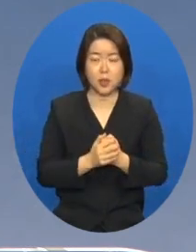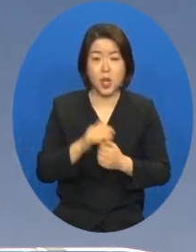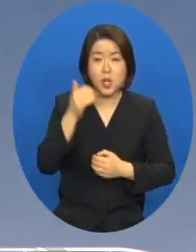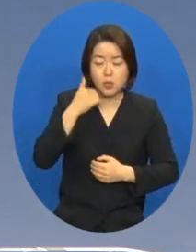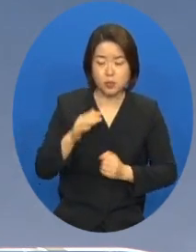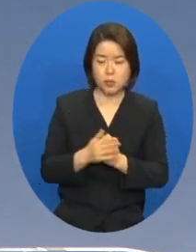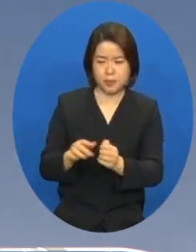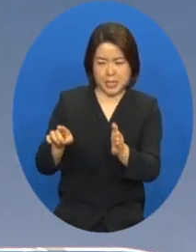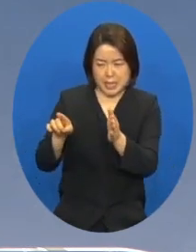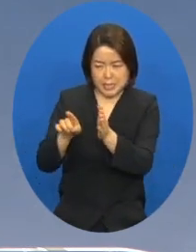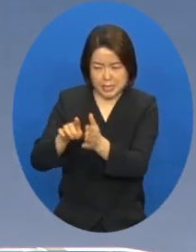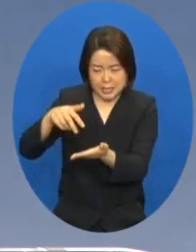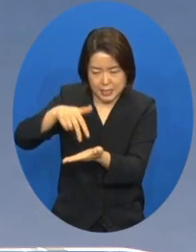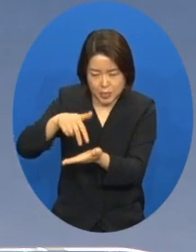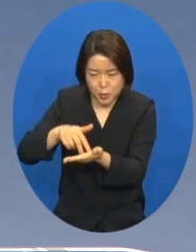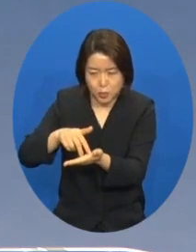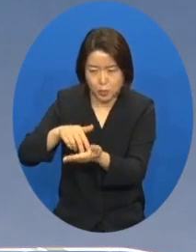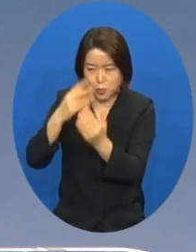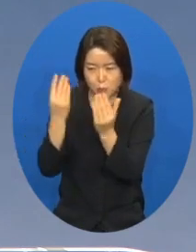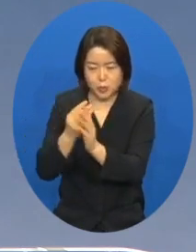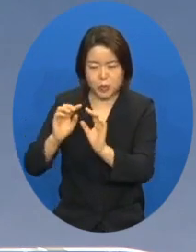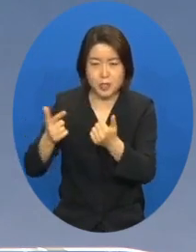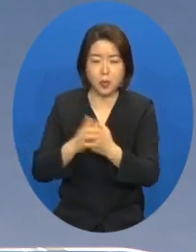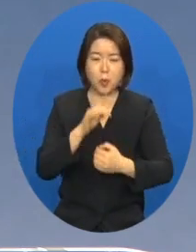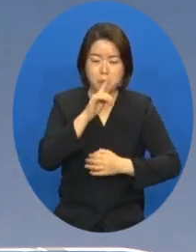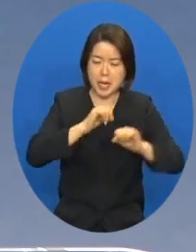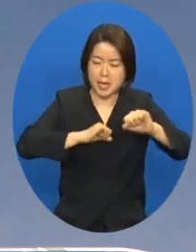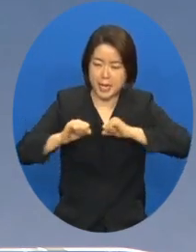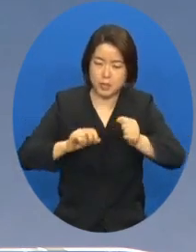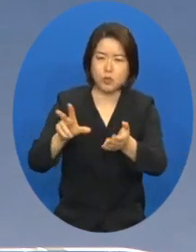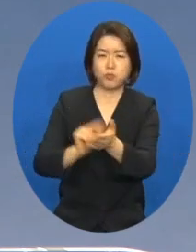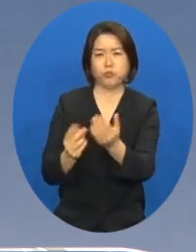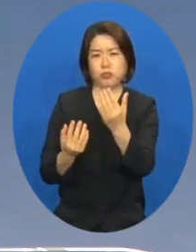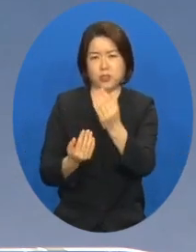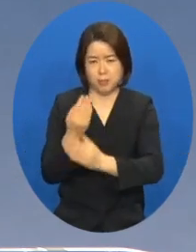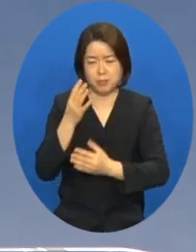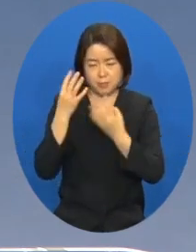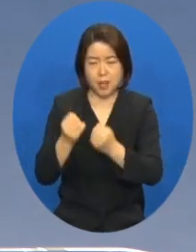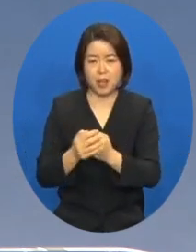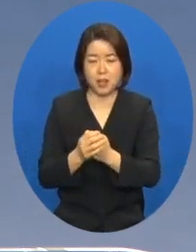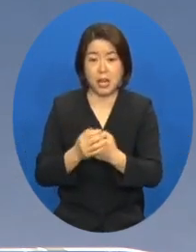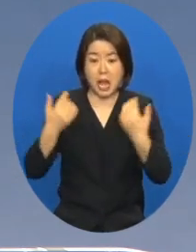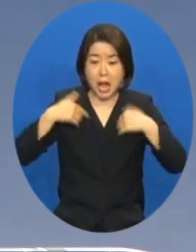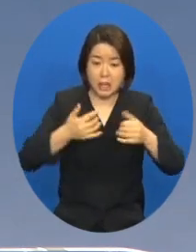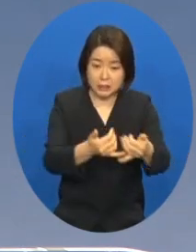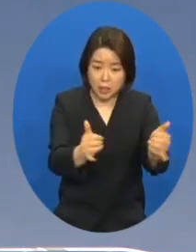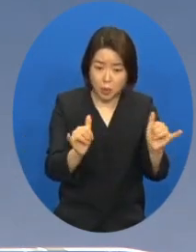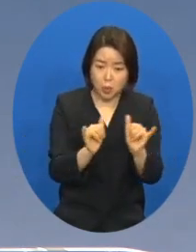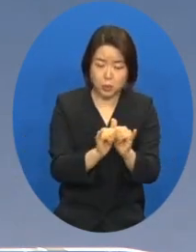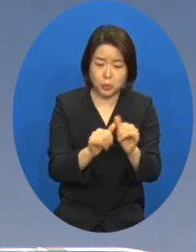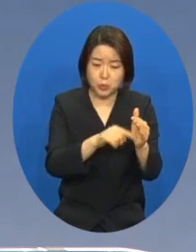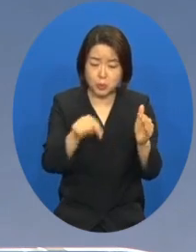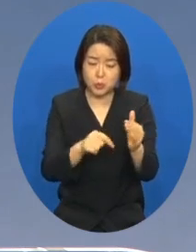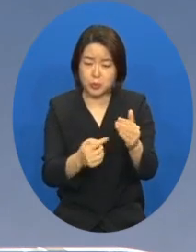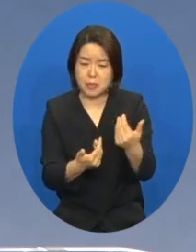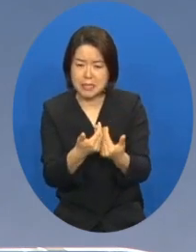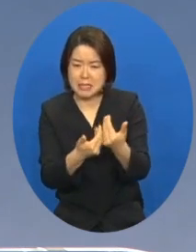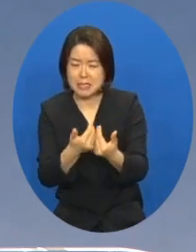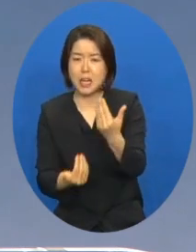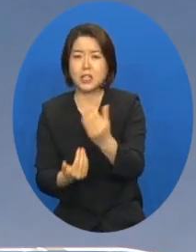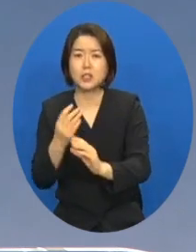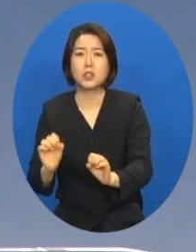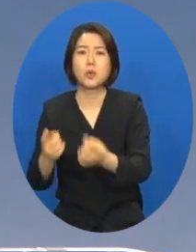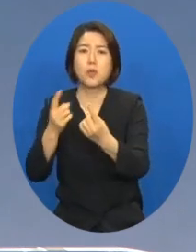신앙적으로도 온전치 못하고 말과 행동에도 문제가 많고 항상 공동체를 깨뜨리고 바실리아 슐링크 여사의 마음에